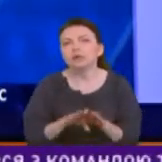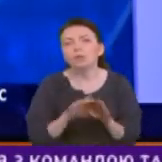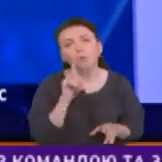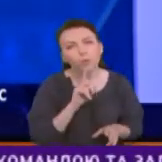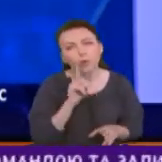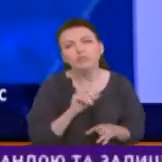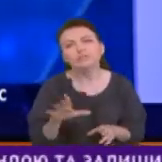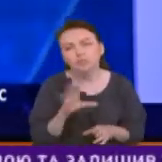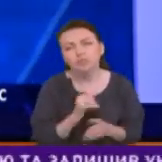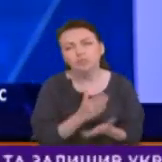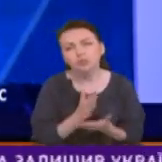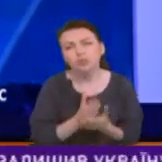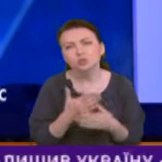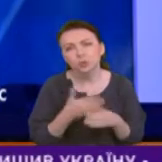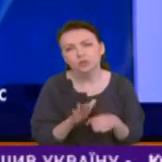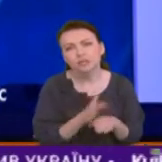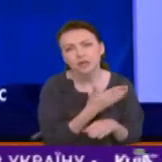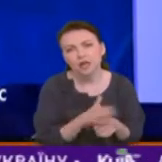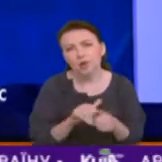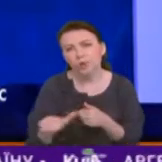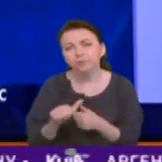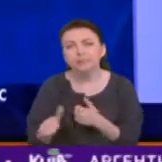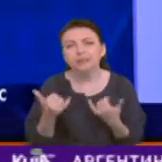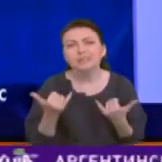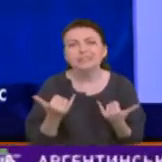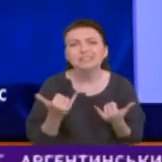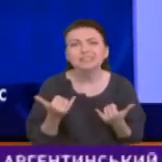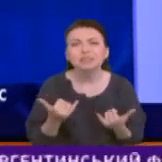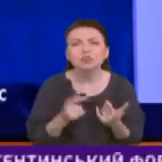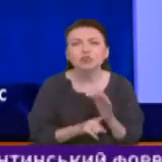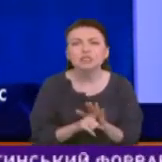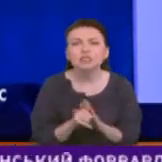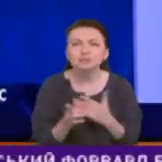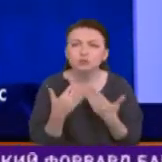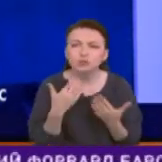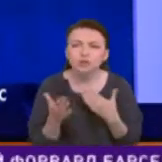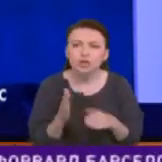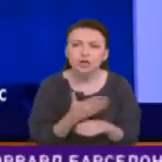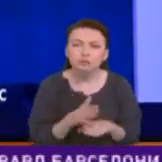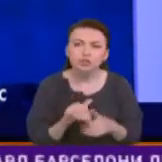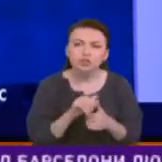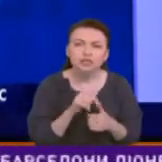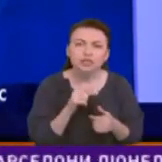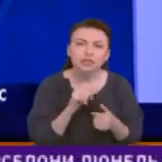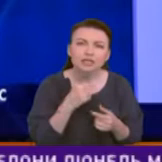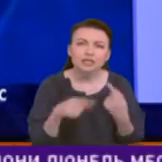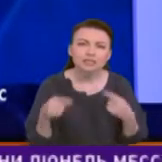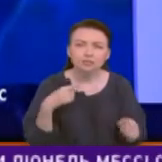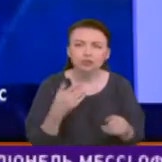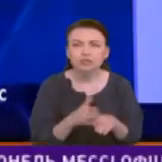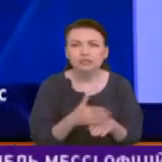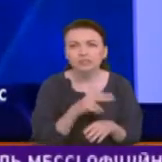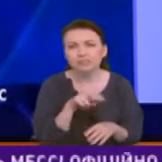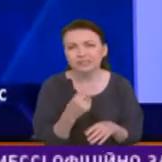Поки що всі існують роздільно. Зараз тільки-тільки почалися спілкування між різними частинами цієї ПЦУ. От я